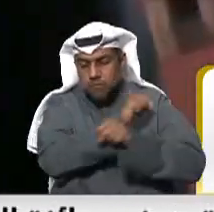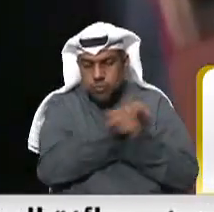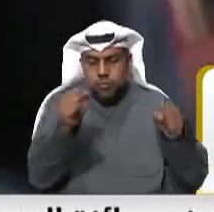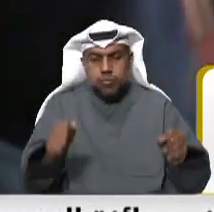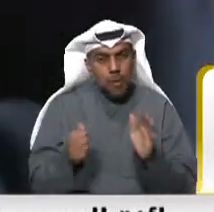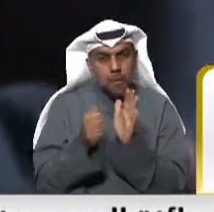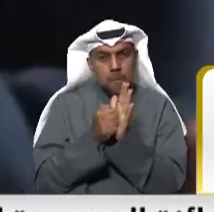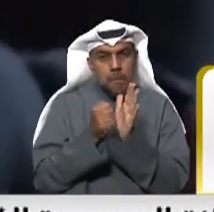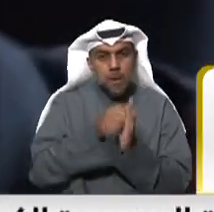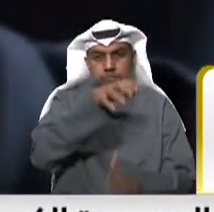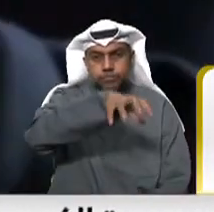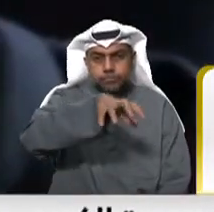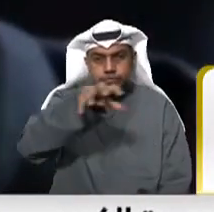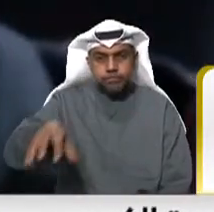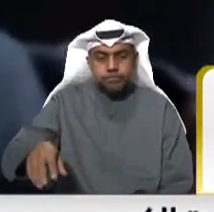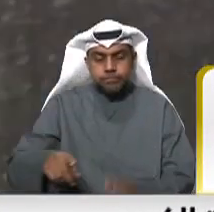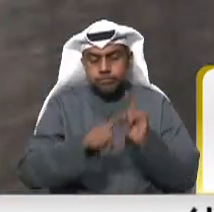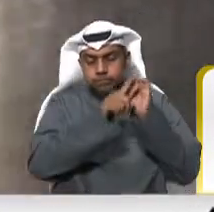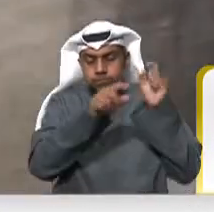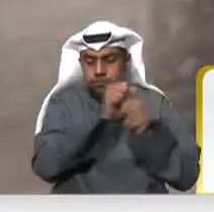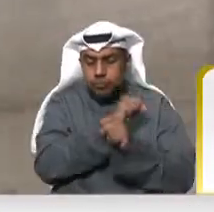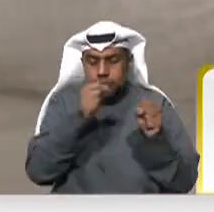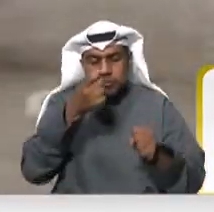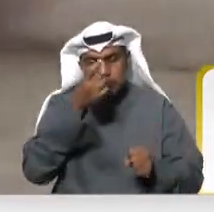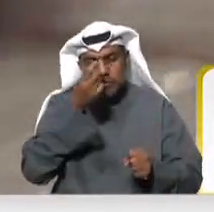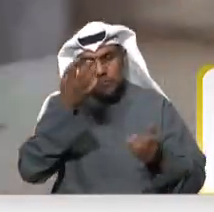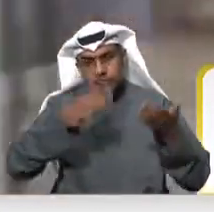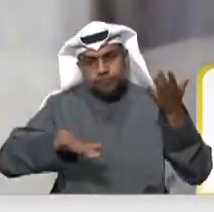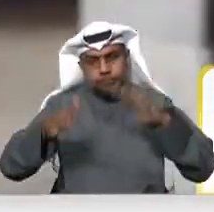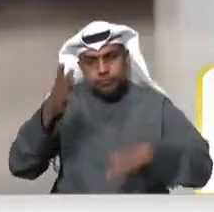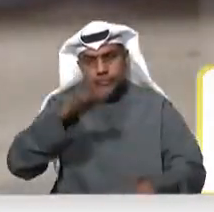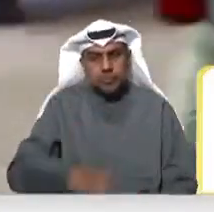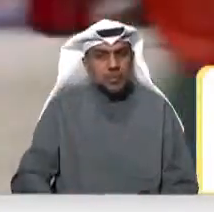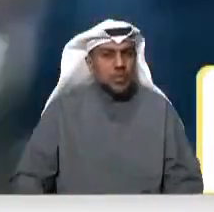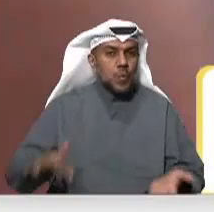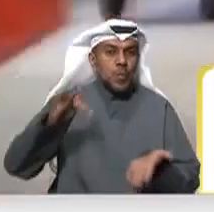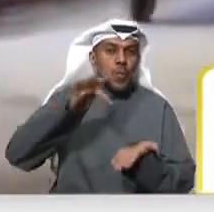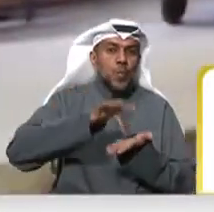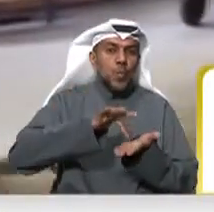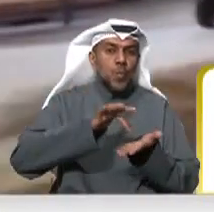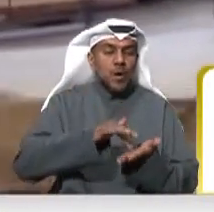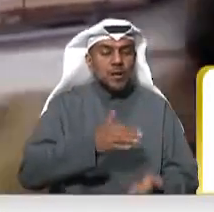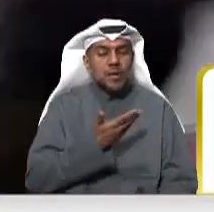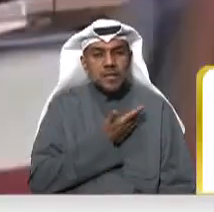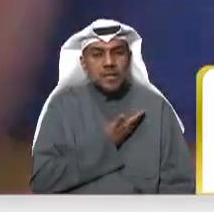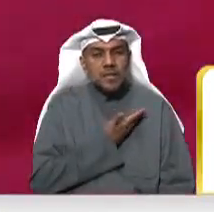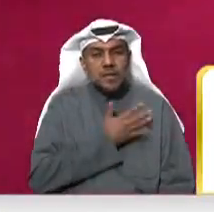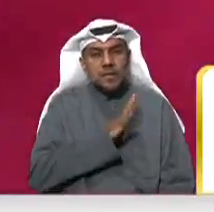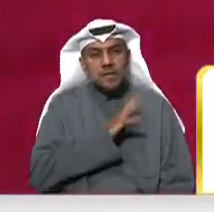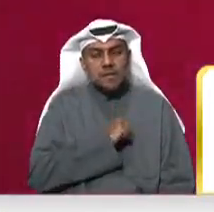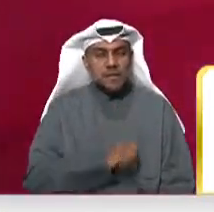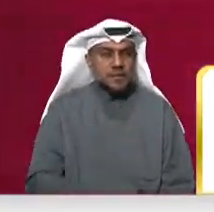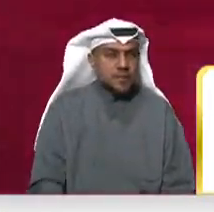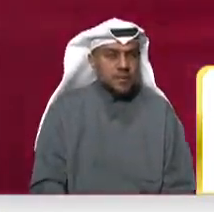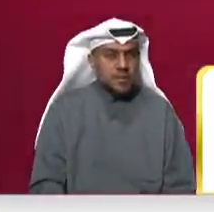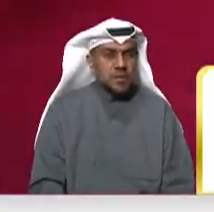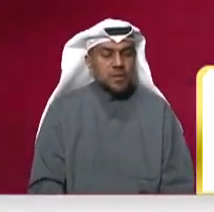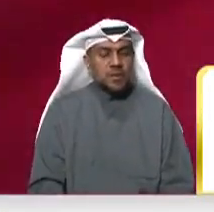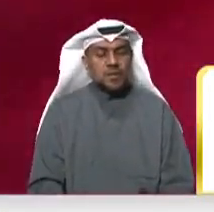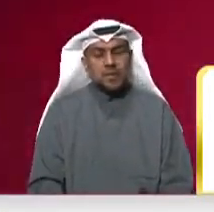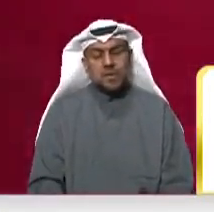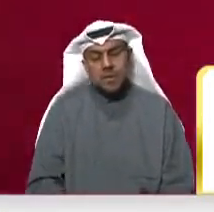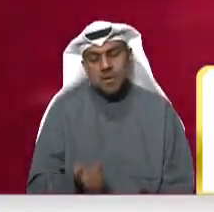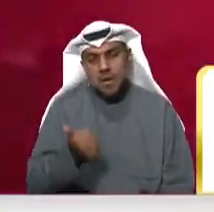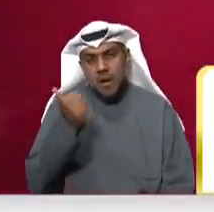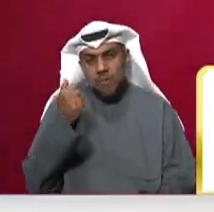منزلا غربي مخيم صيرات وسط قطاع غزة. وخلال الساعة 24 الماضية ارتكب